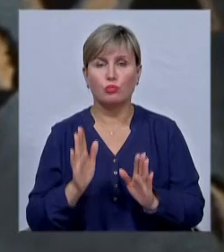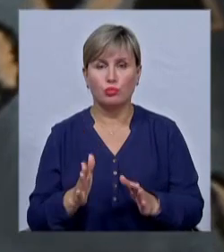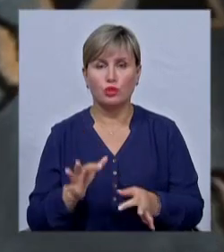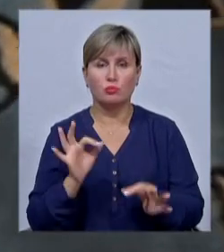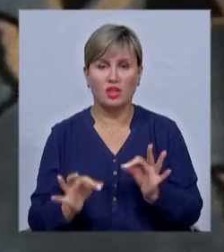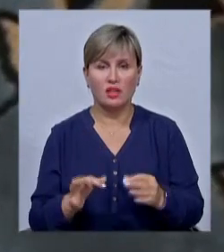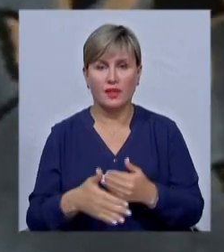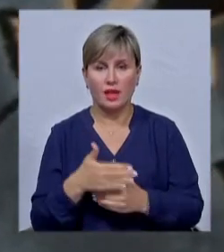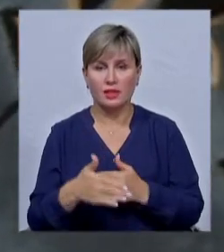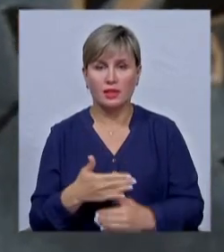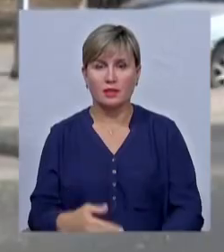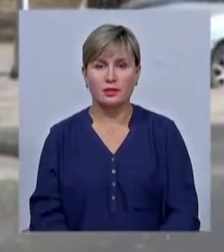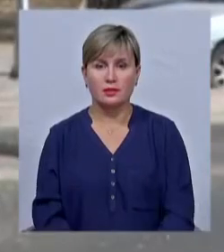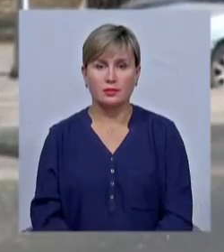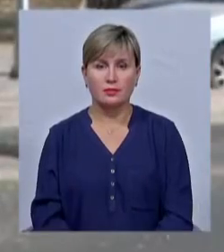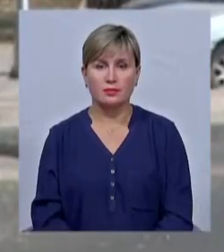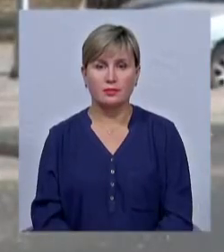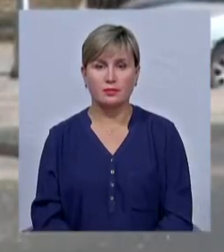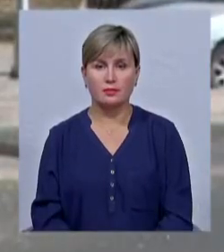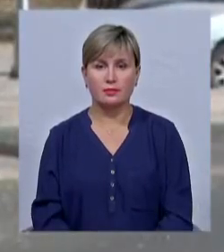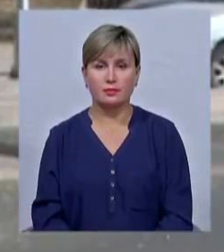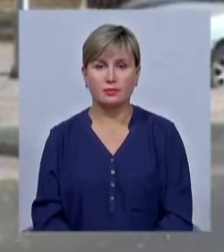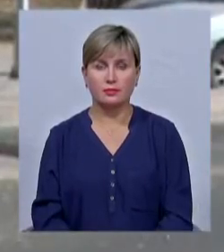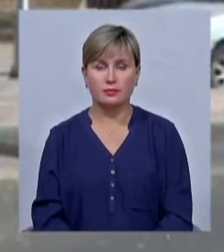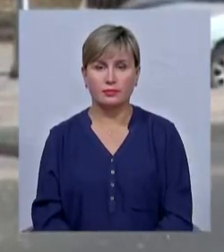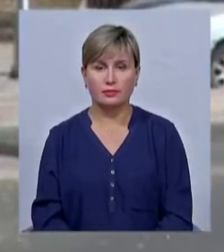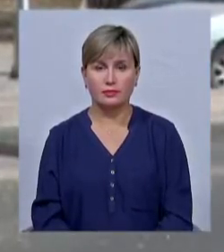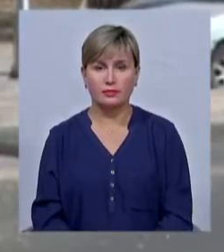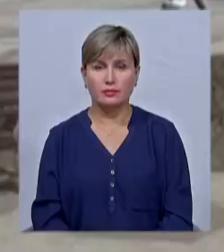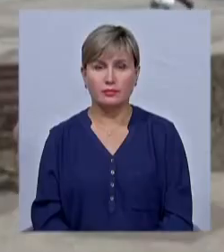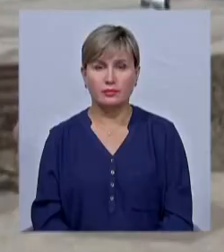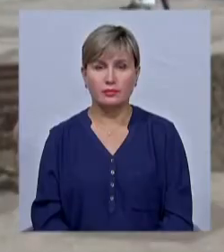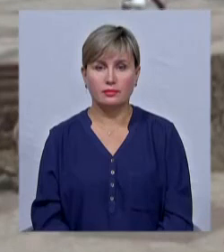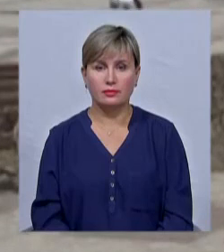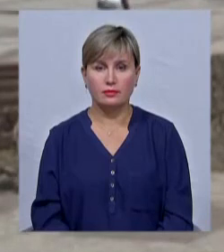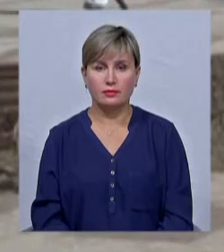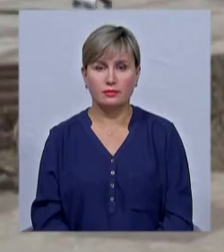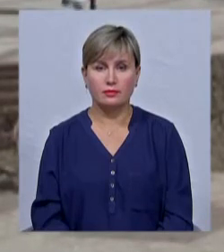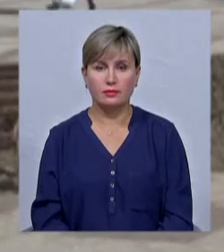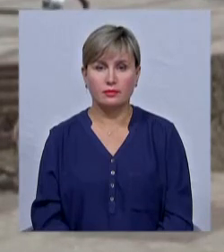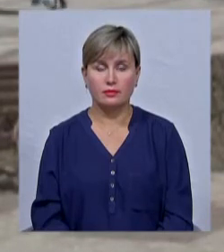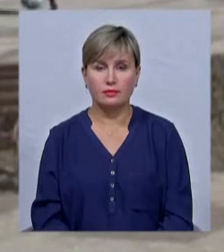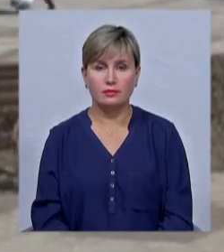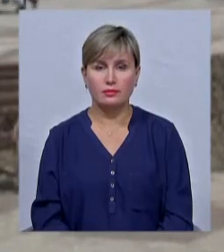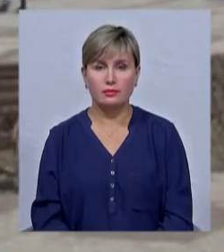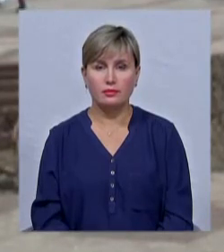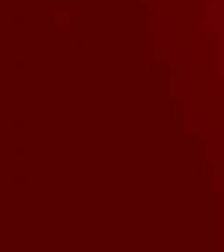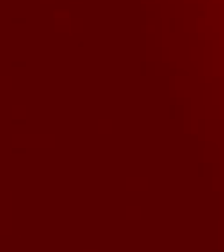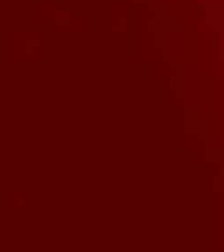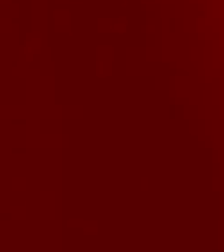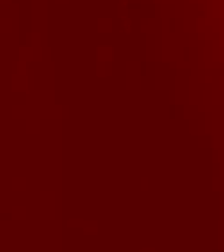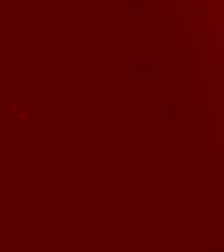справедливое наказание мира jan van рвануть и генов и туре хами и в телеканал алматы карагандинская область